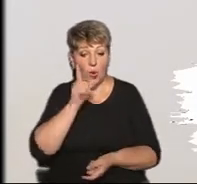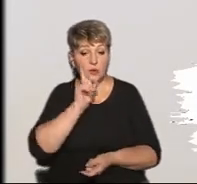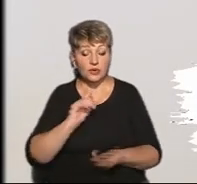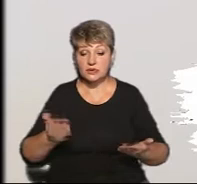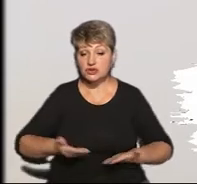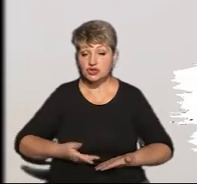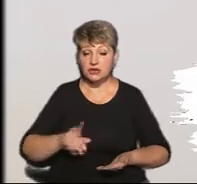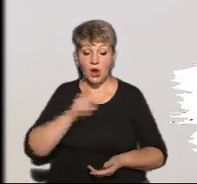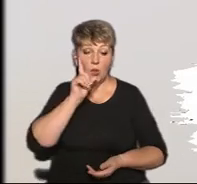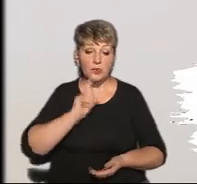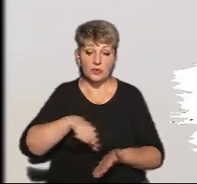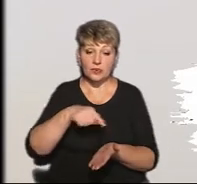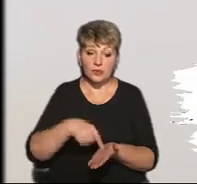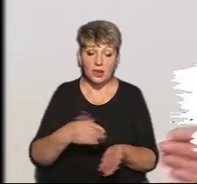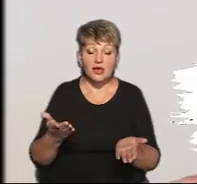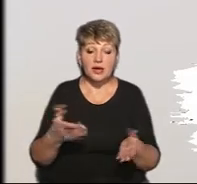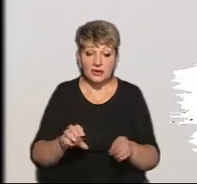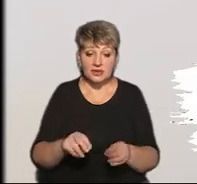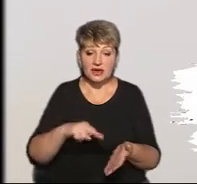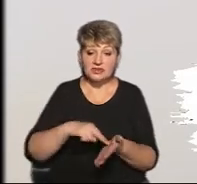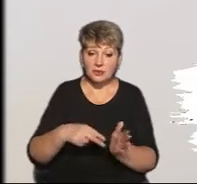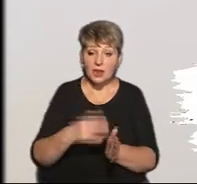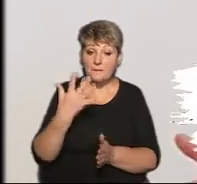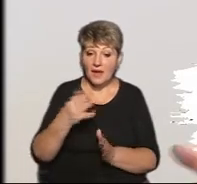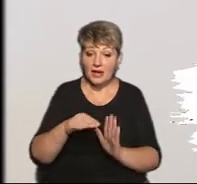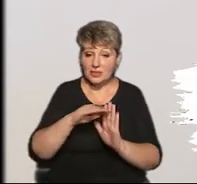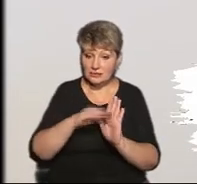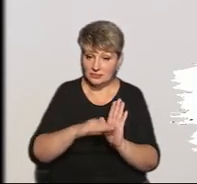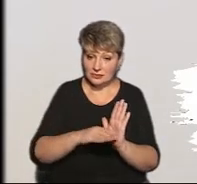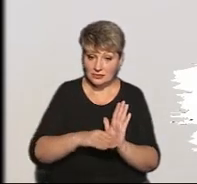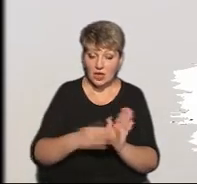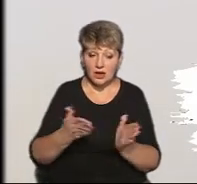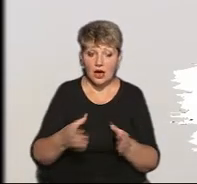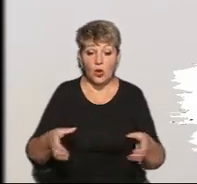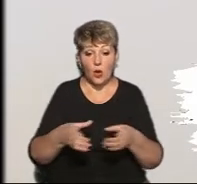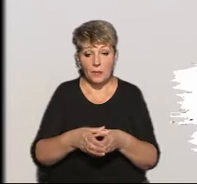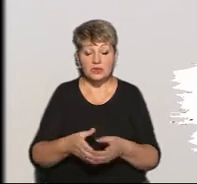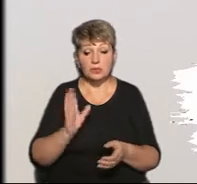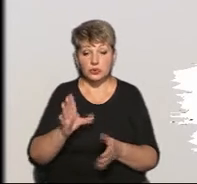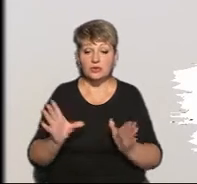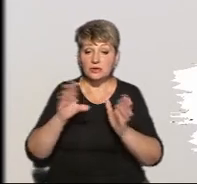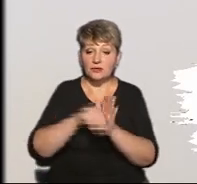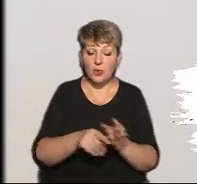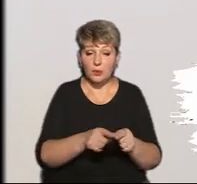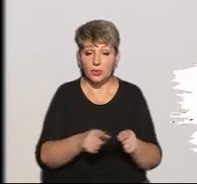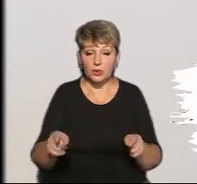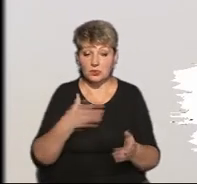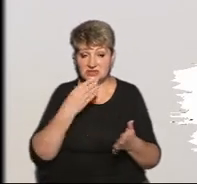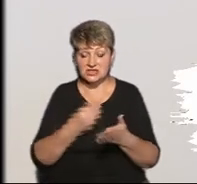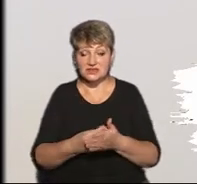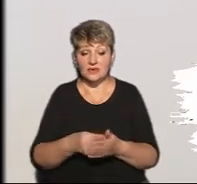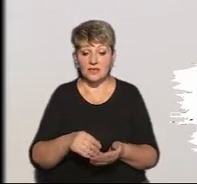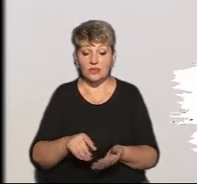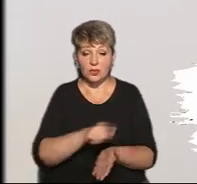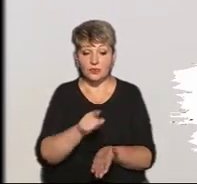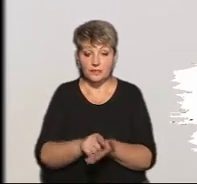місто, яким теж передбачено 5 цілей, які команда «Батьківщина» буде реалізовувати протягом своєї каденції.